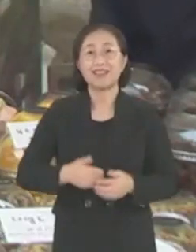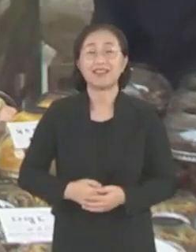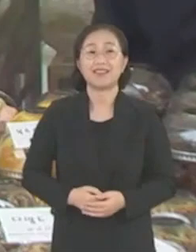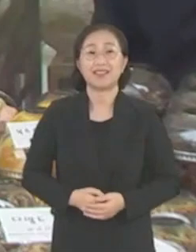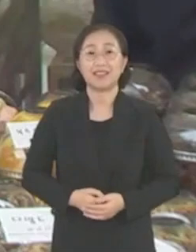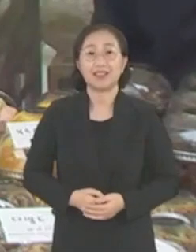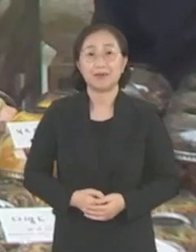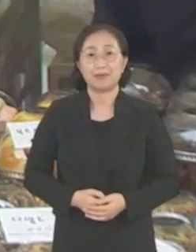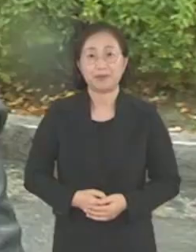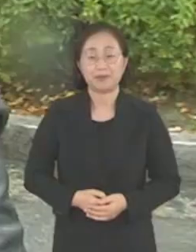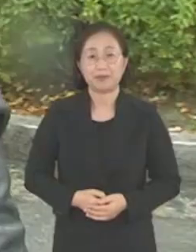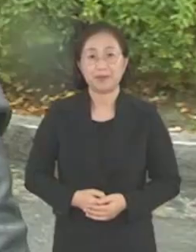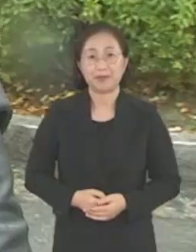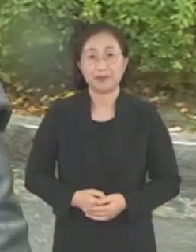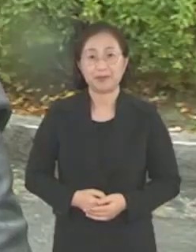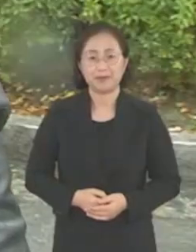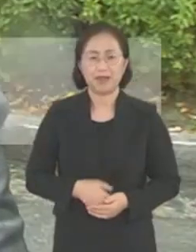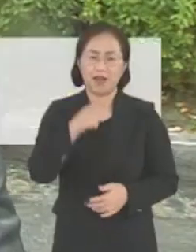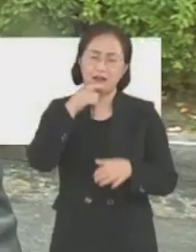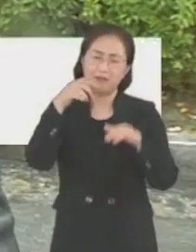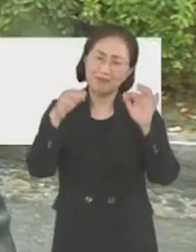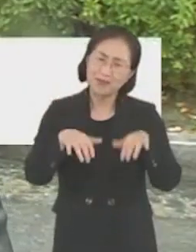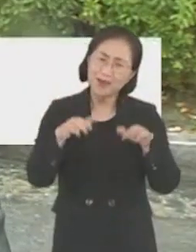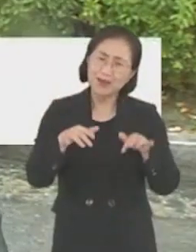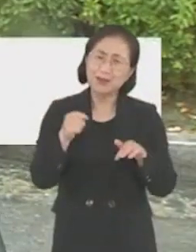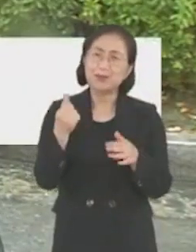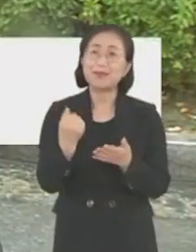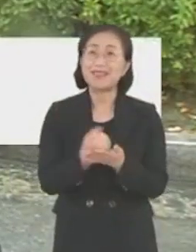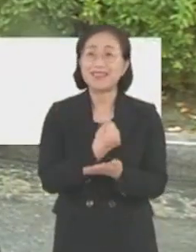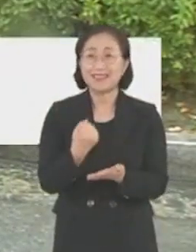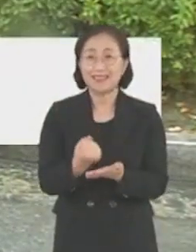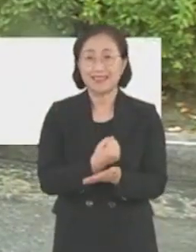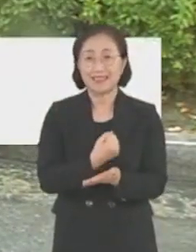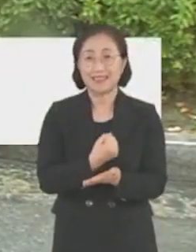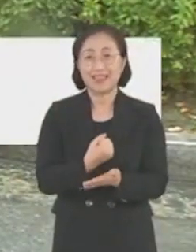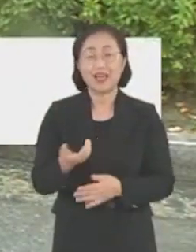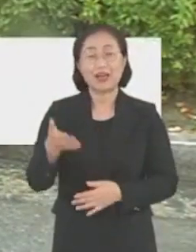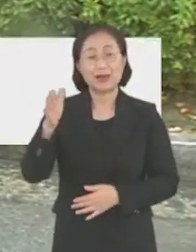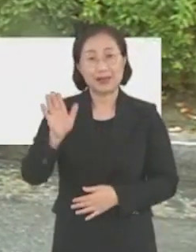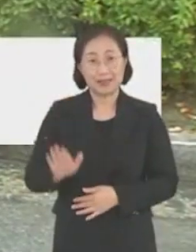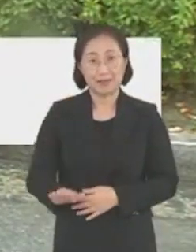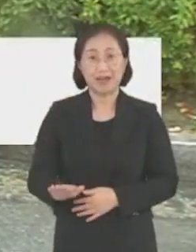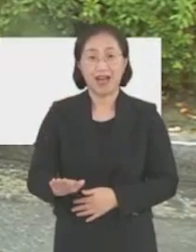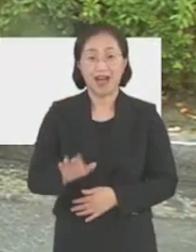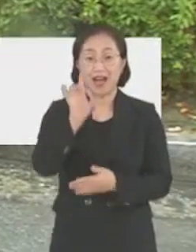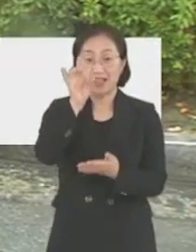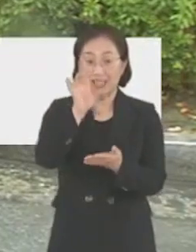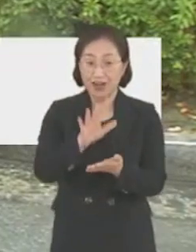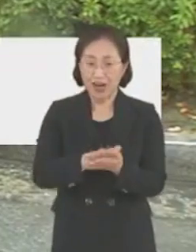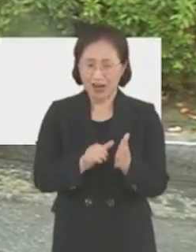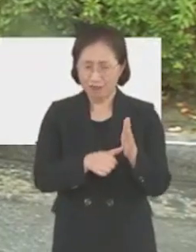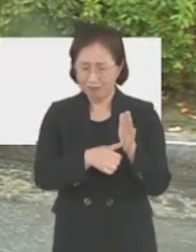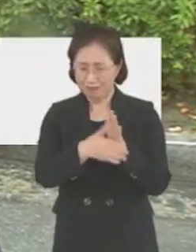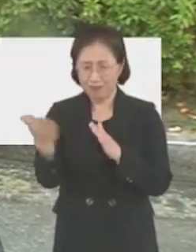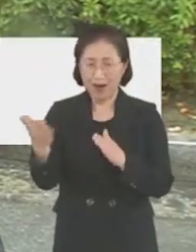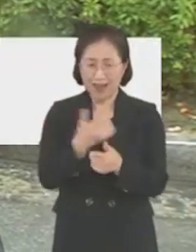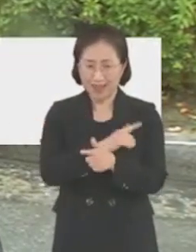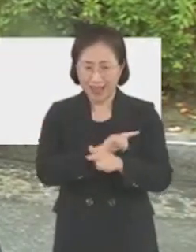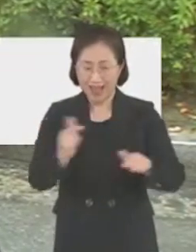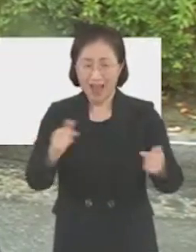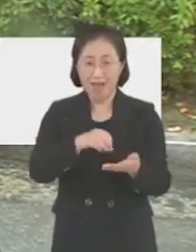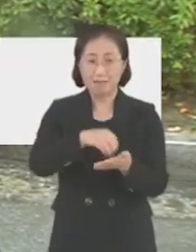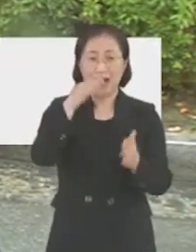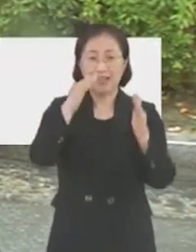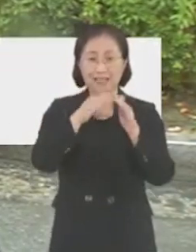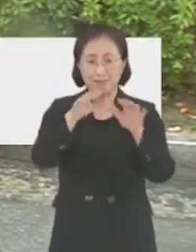이뤘습니다. 아, 일단은 비가 와가지고 조금 아쉬운데 그래도 이제 천안에 이제 유명한 다양한